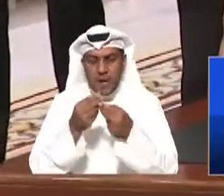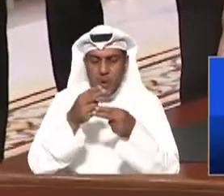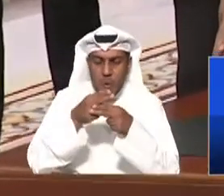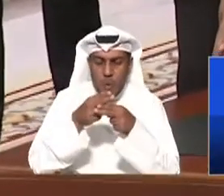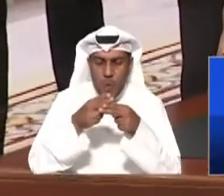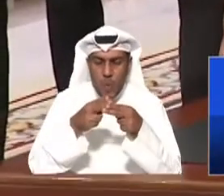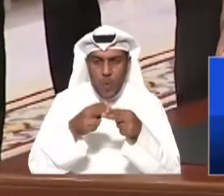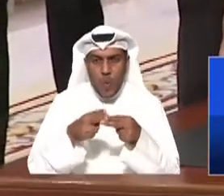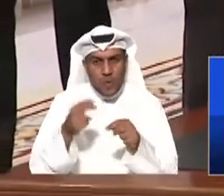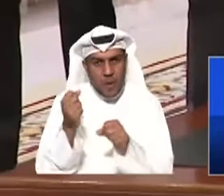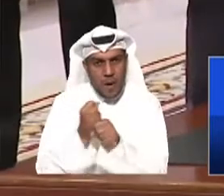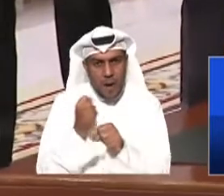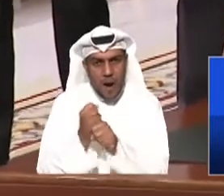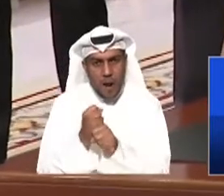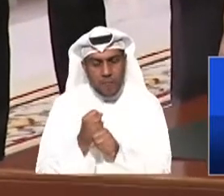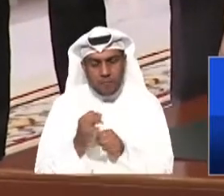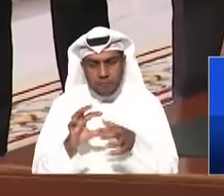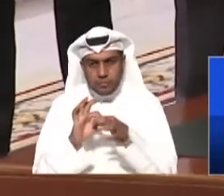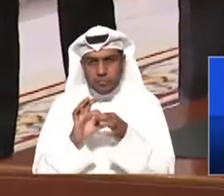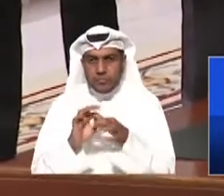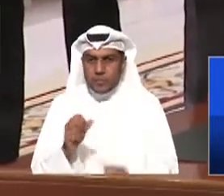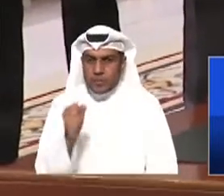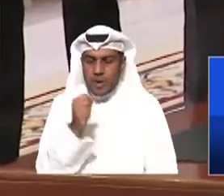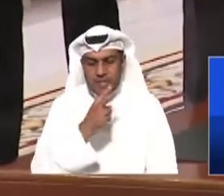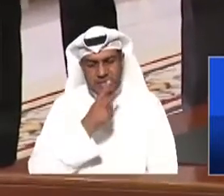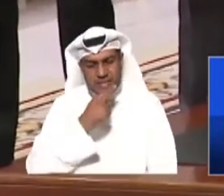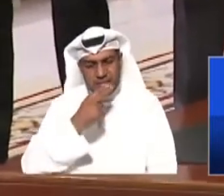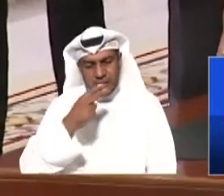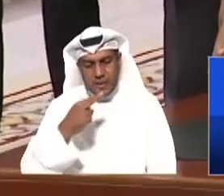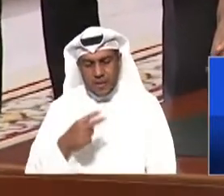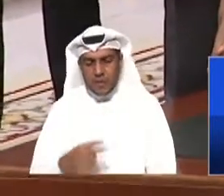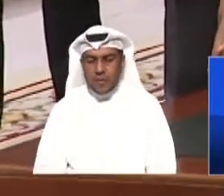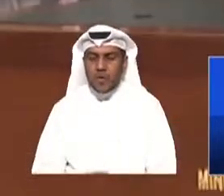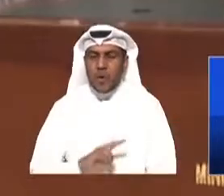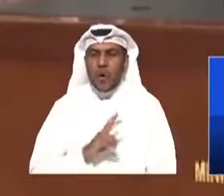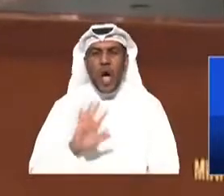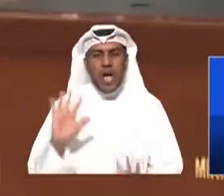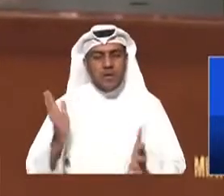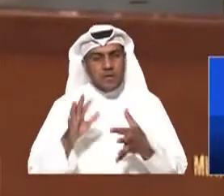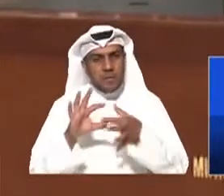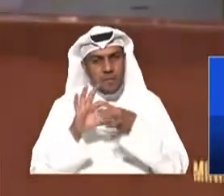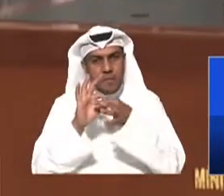العلاقات الثنائية وتوطيدها في كافة المجالات وعلى مختلف